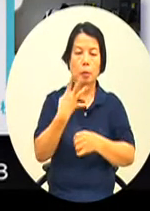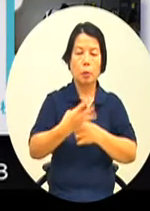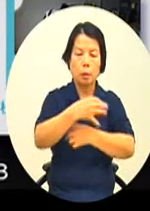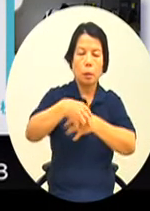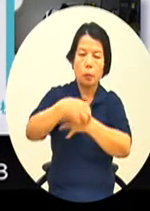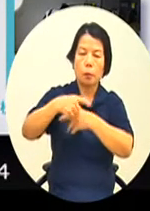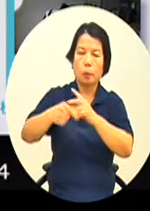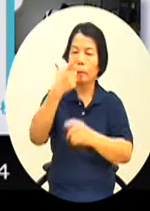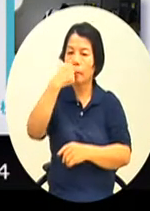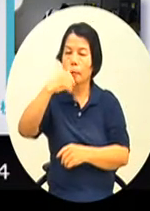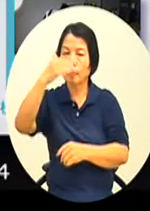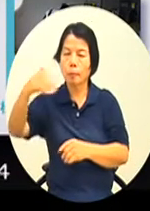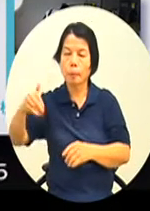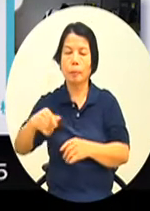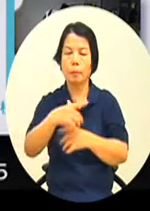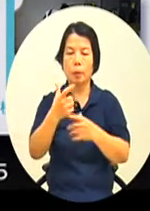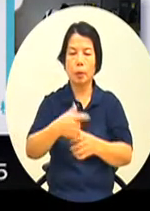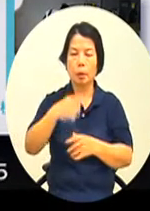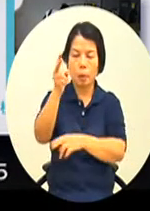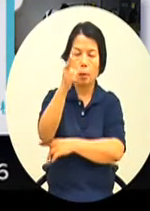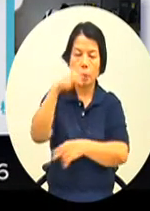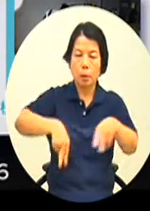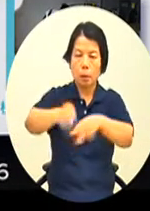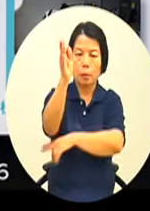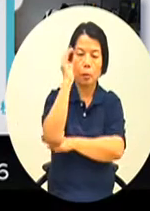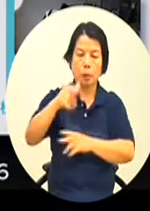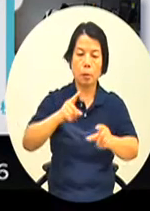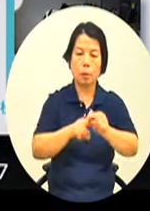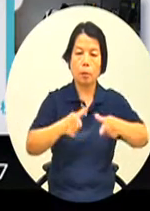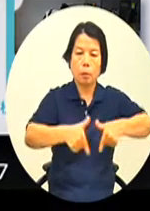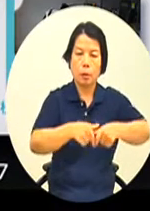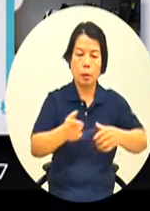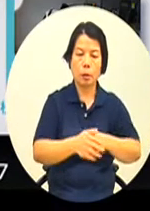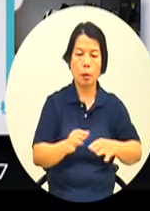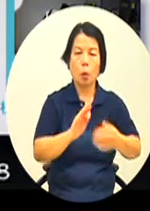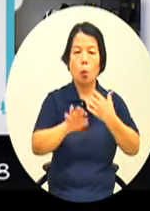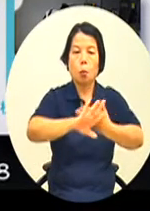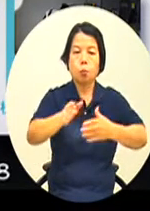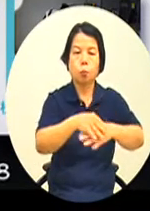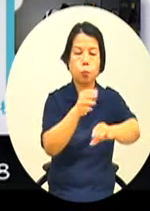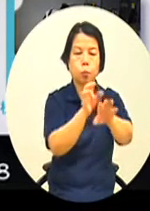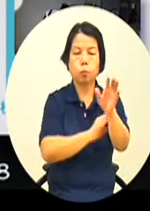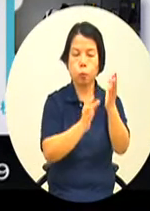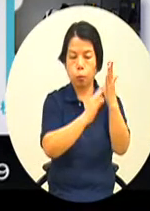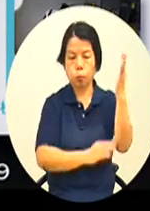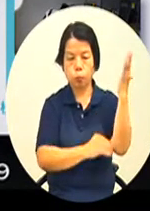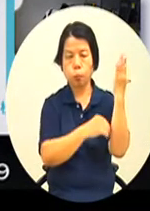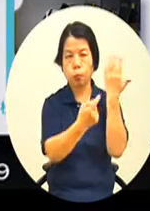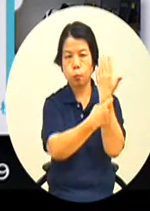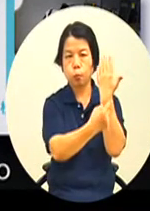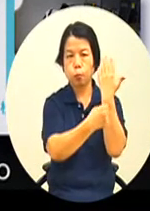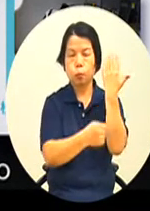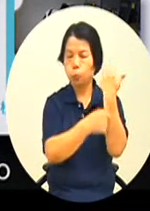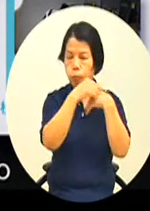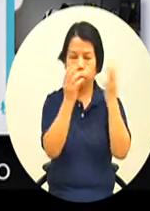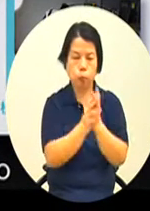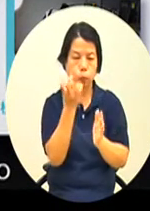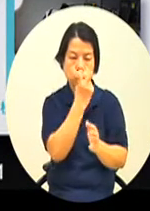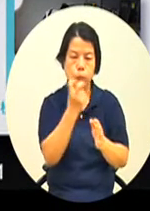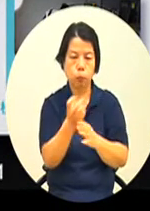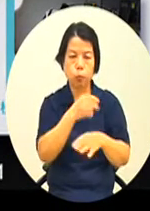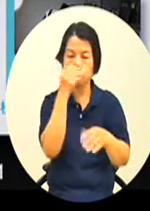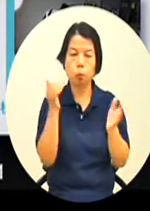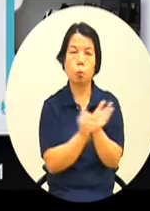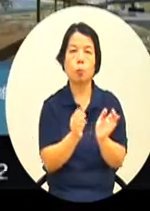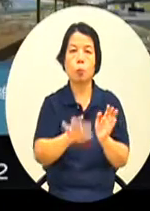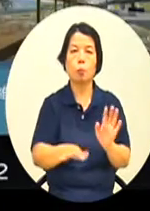后动行政中心哦，这半年来陆续完成了这个外墙这个瓷砖的检测跟电梯的检测哦。那为了营造这个